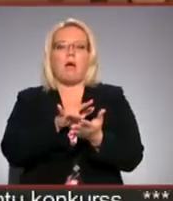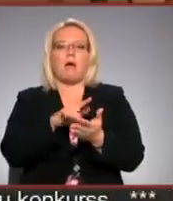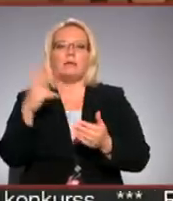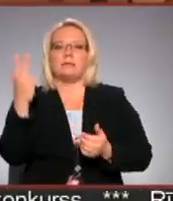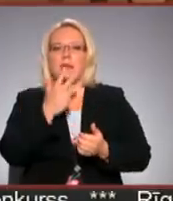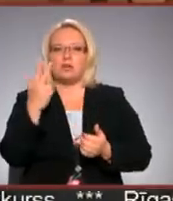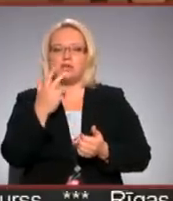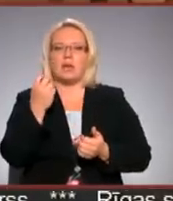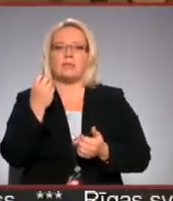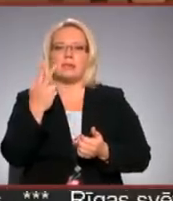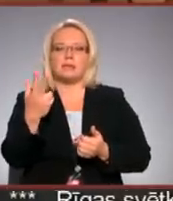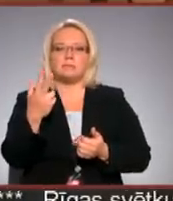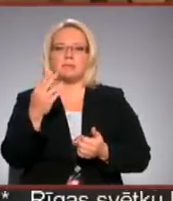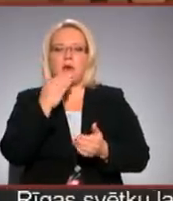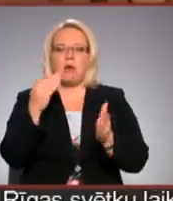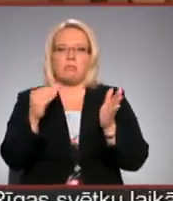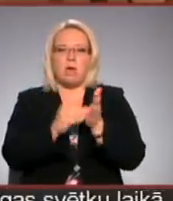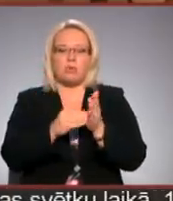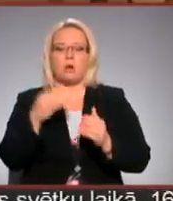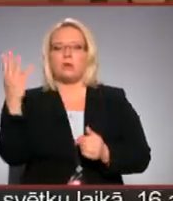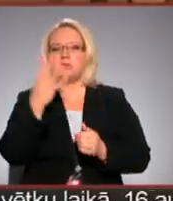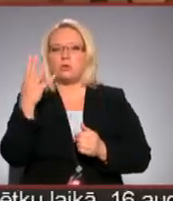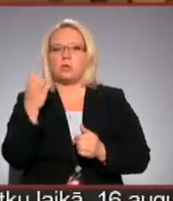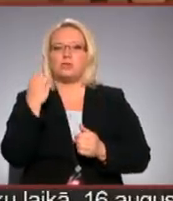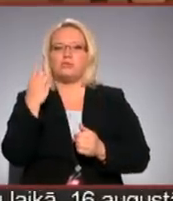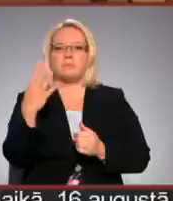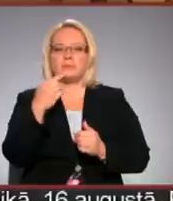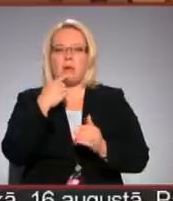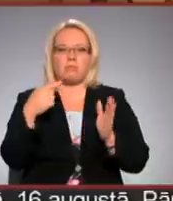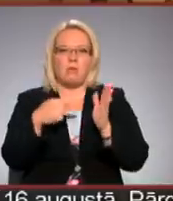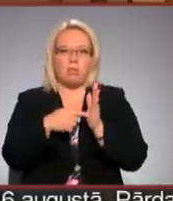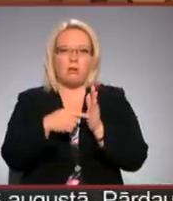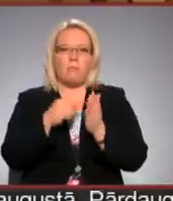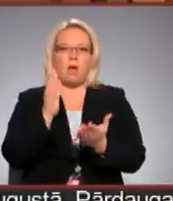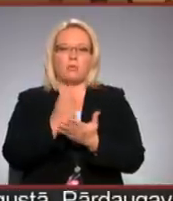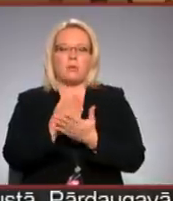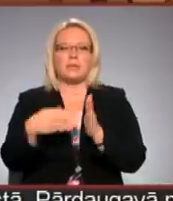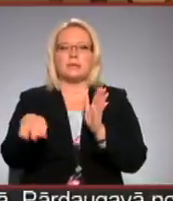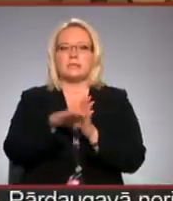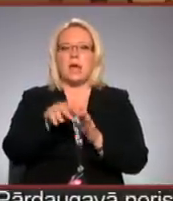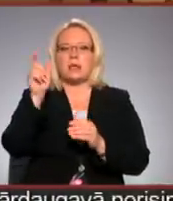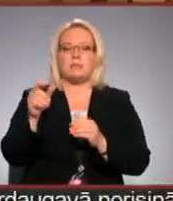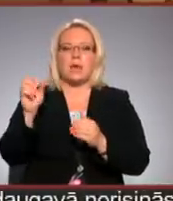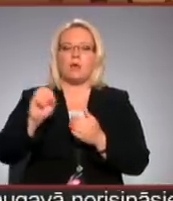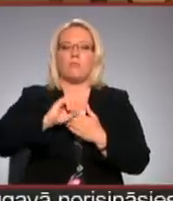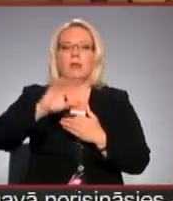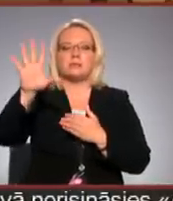Trešdien 13. Datumā un ceturtdien 14. Datumā notiks dalībnieku prezentāciju